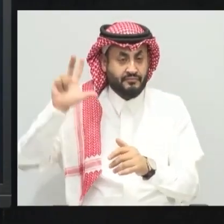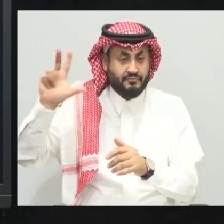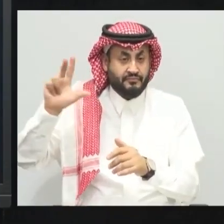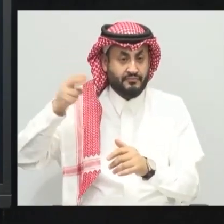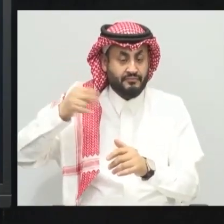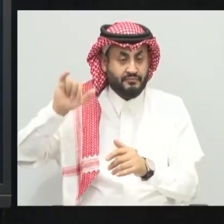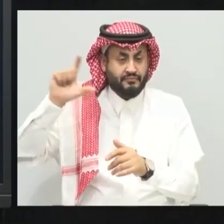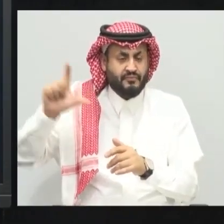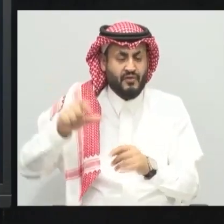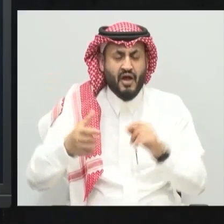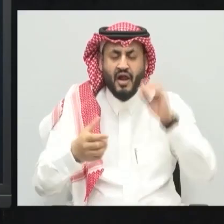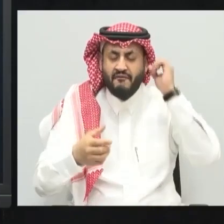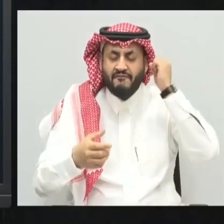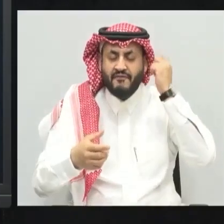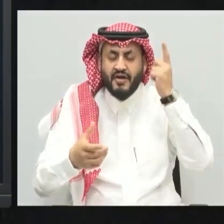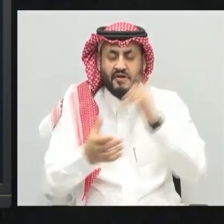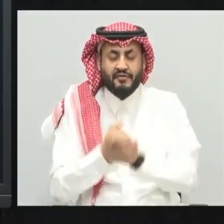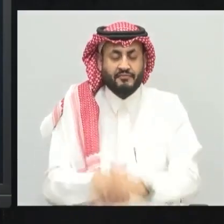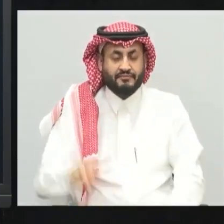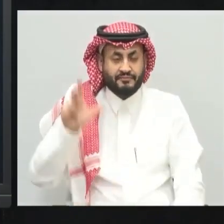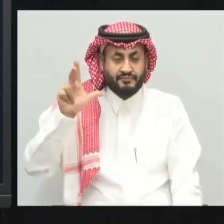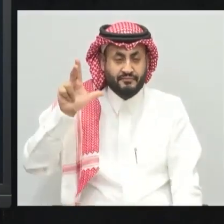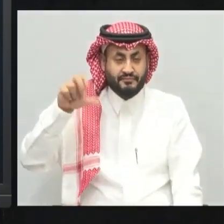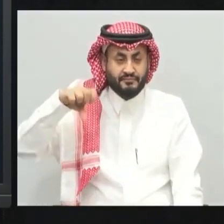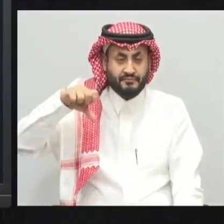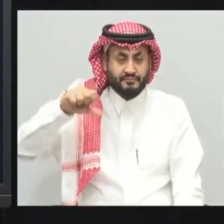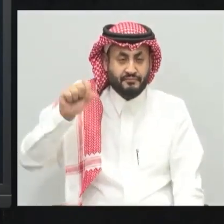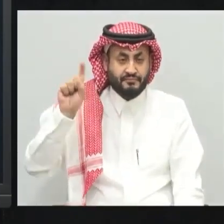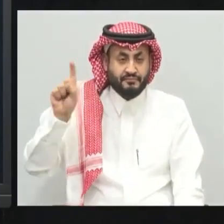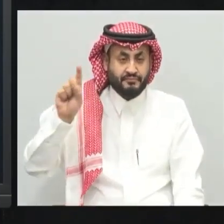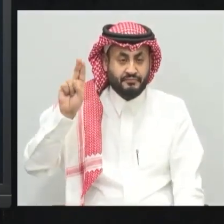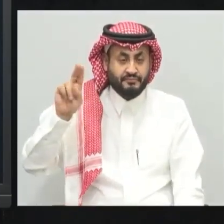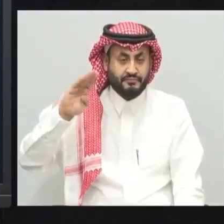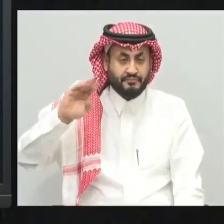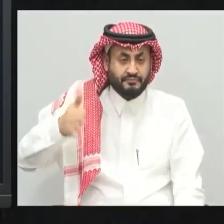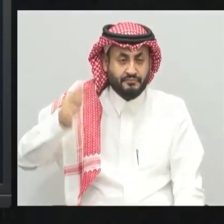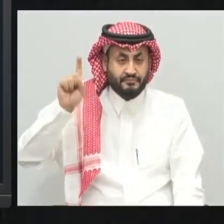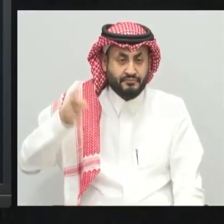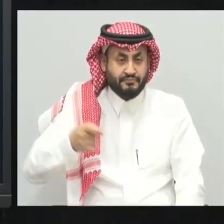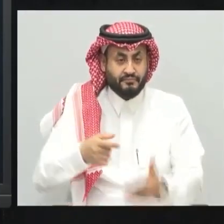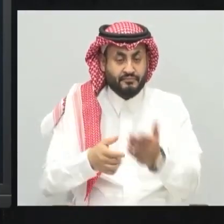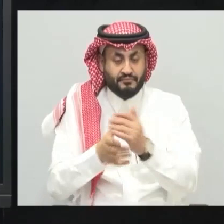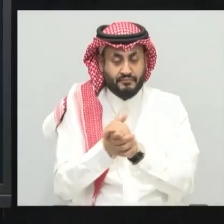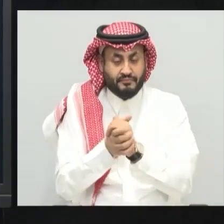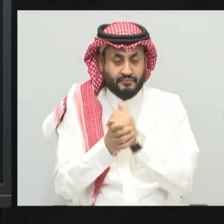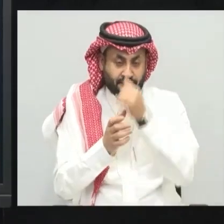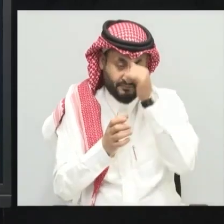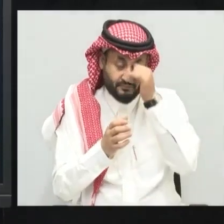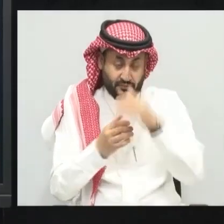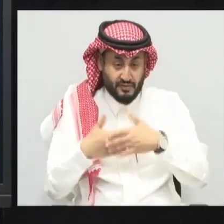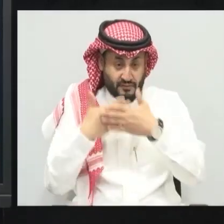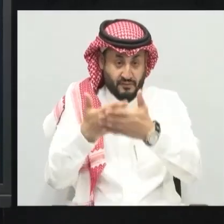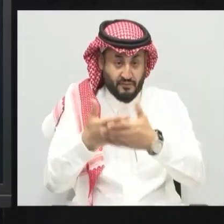الابتكار هنا تزداد اهميه الابتكار في المشاريع الصغيره لانه حينما ينطلق